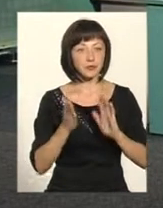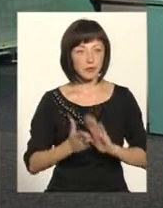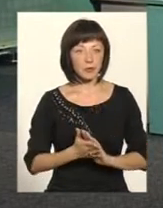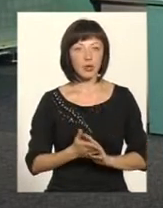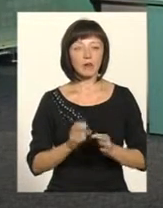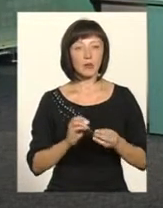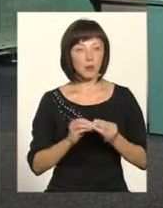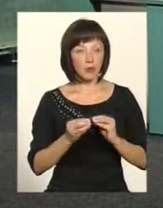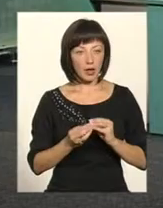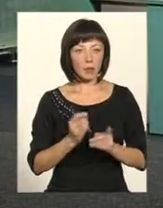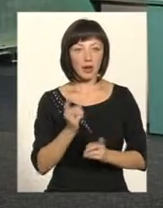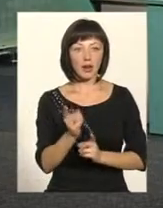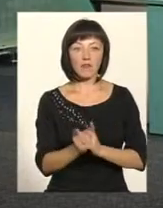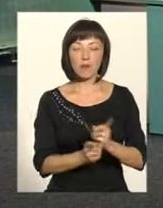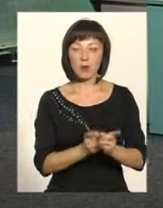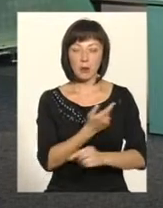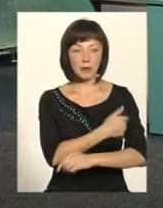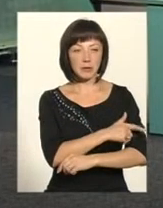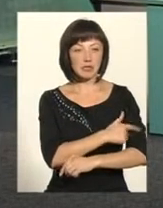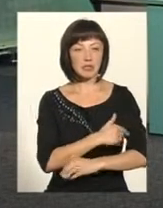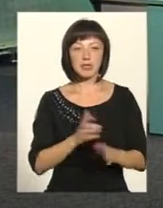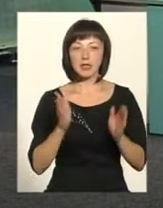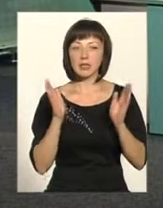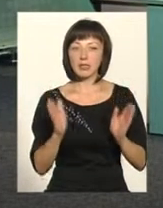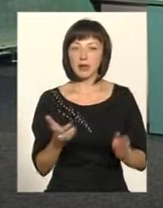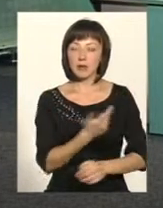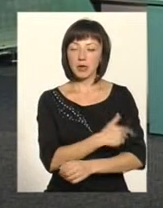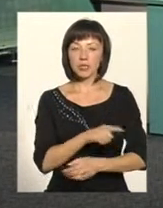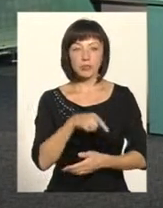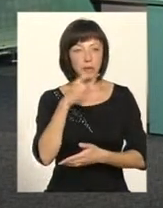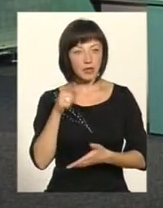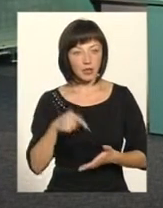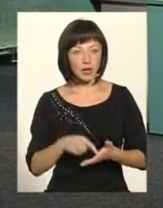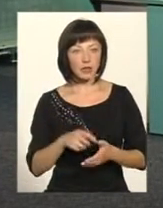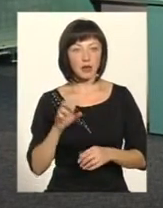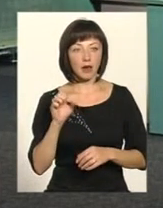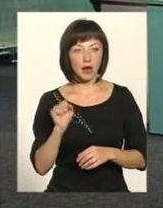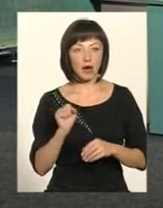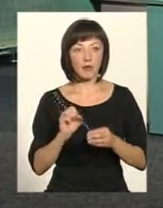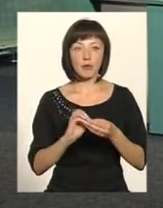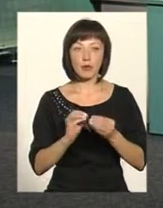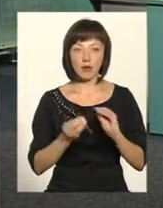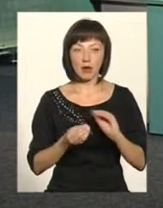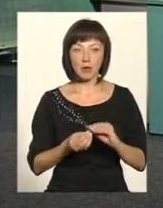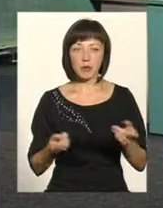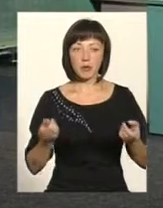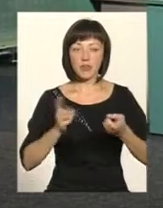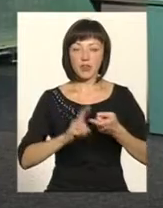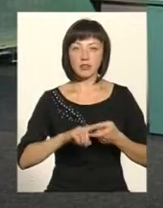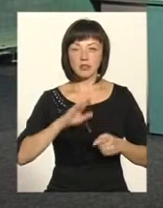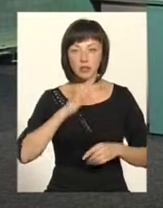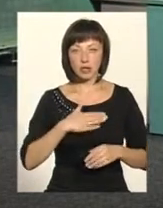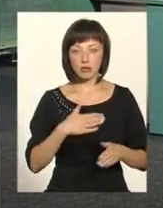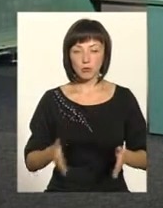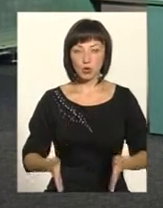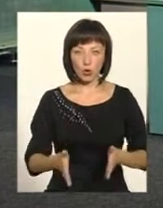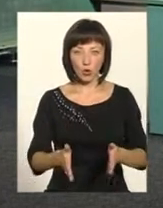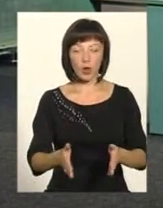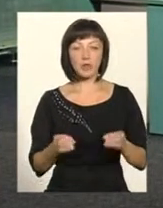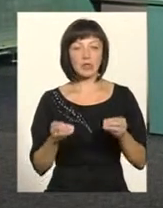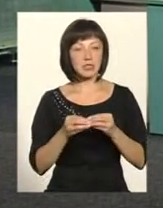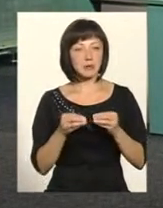реформи медицини, так? Це не лише суто медичні питання, а проблеми, пов'язані із нашими дорогами, і з тим